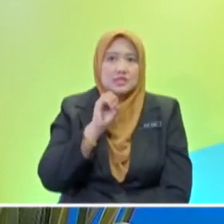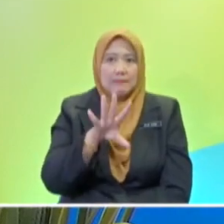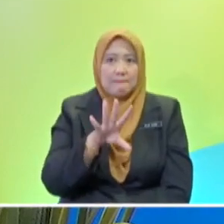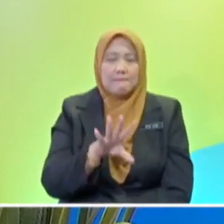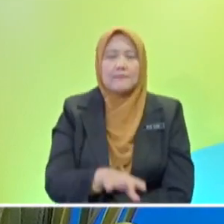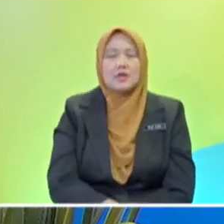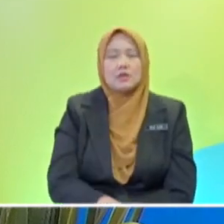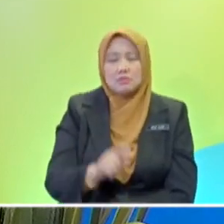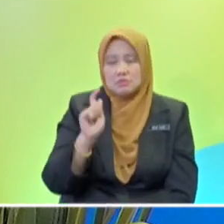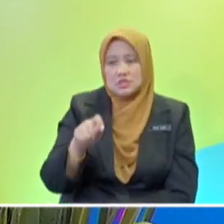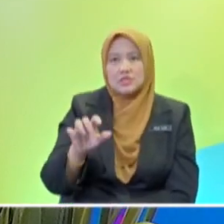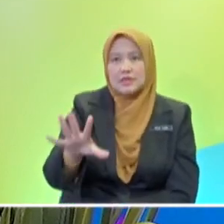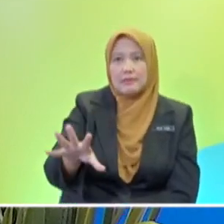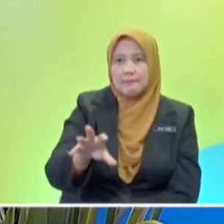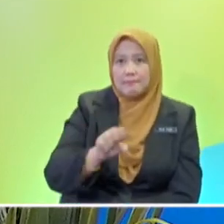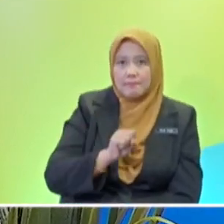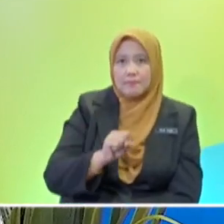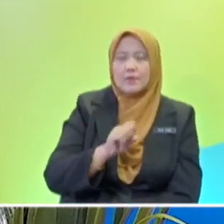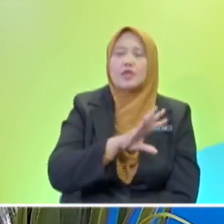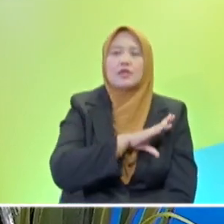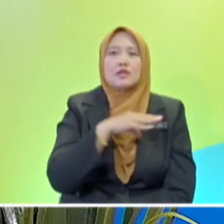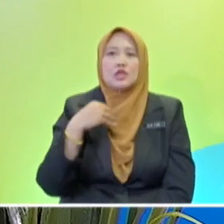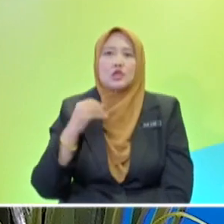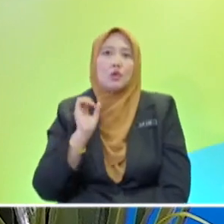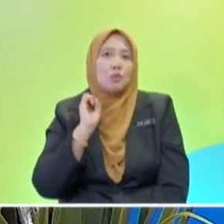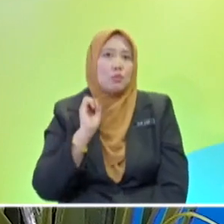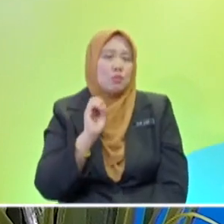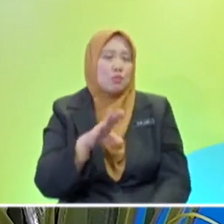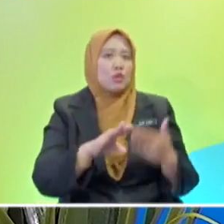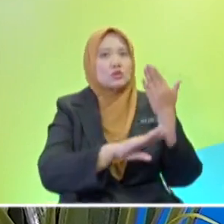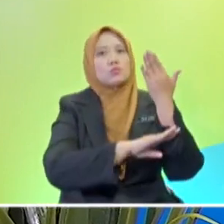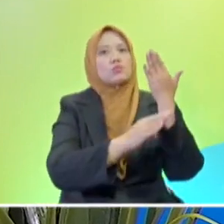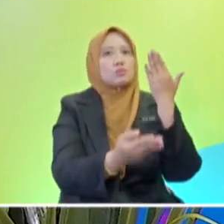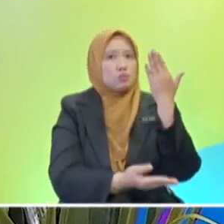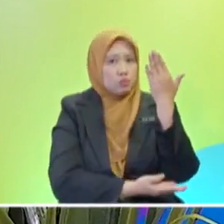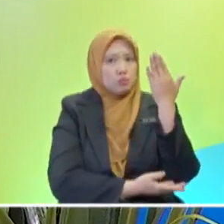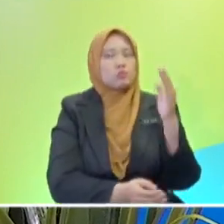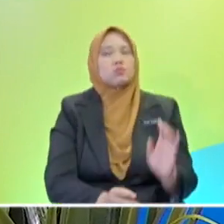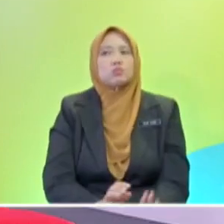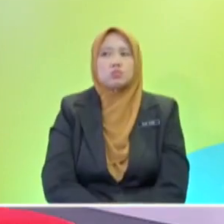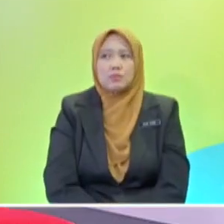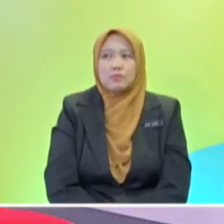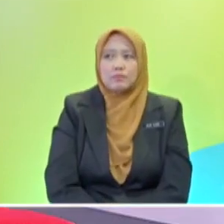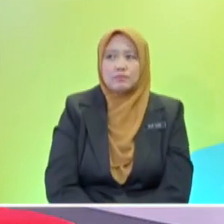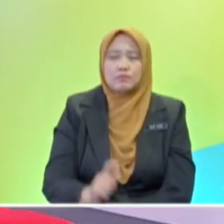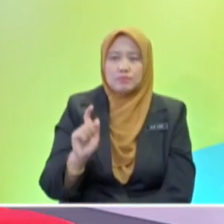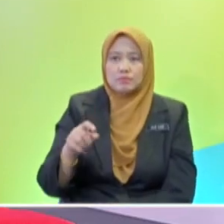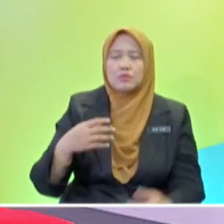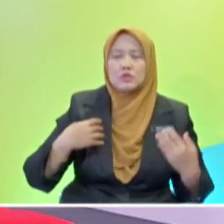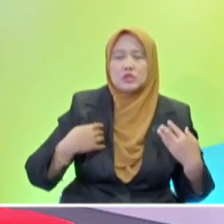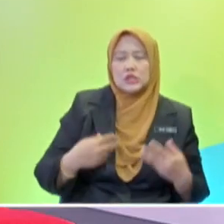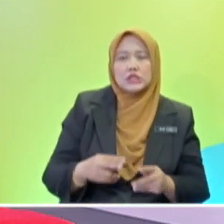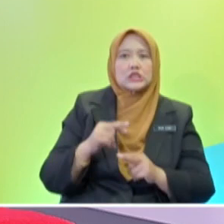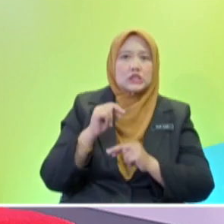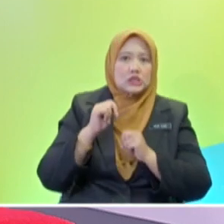sampah sebab kita menghasilkan karya pendidikan seni visual nih itu mau utamakan nilai-nilai murni seperti